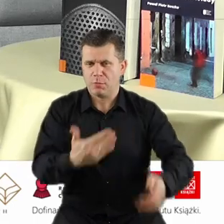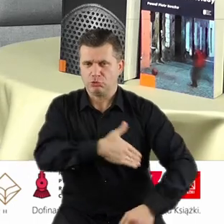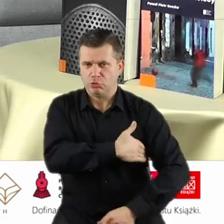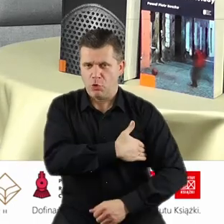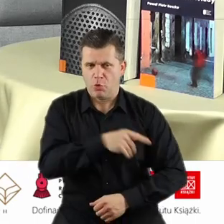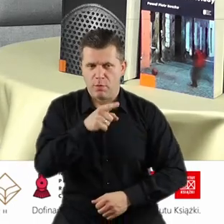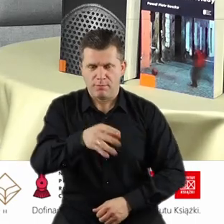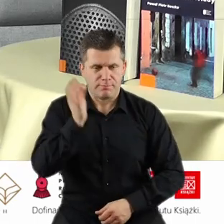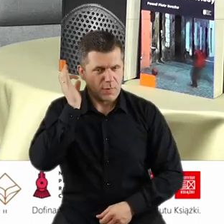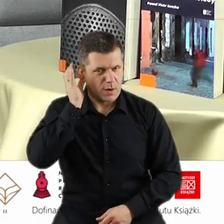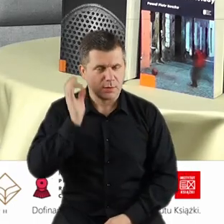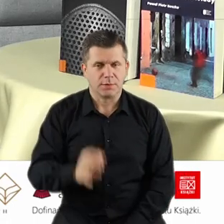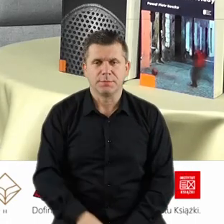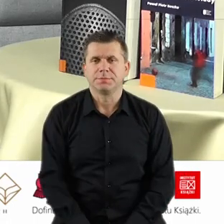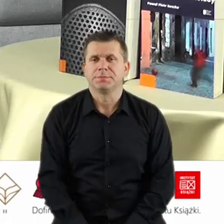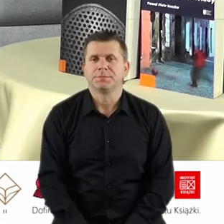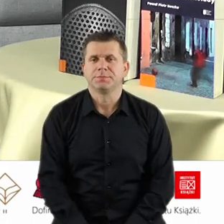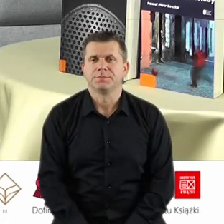szkół.